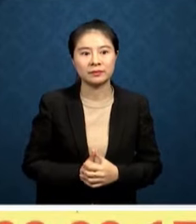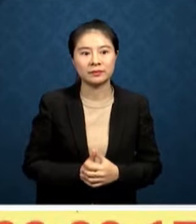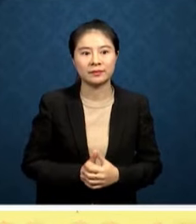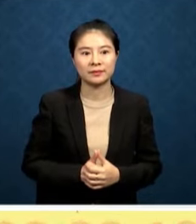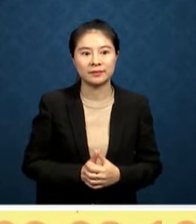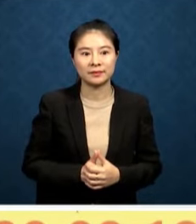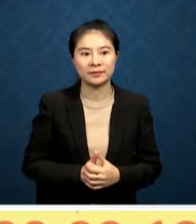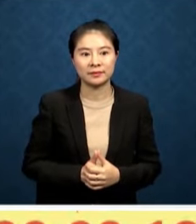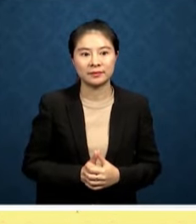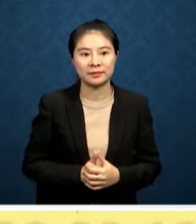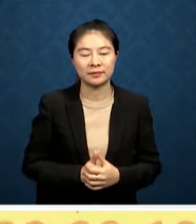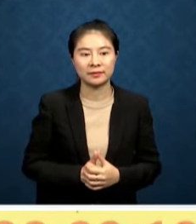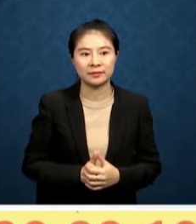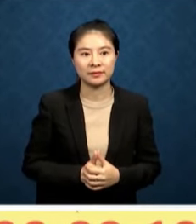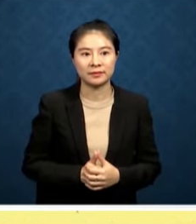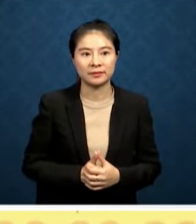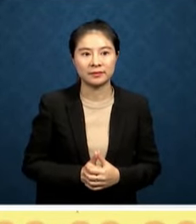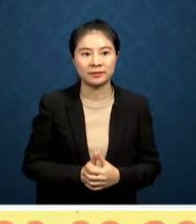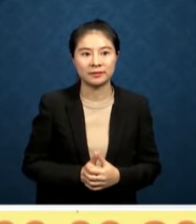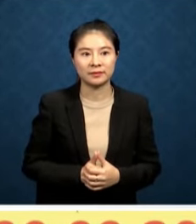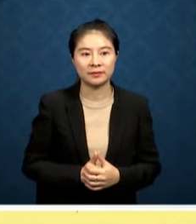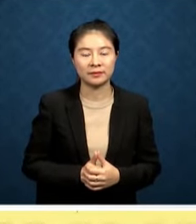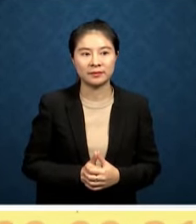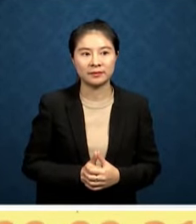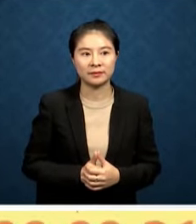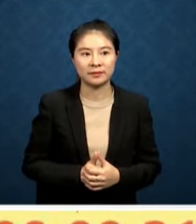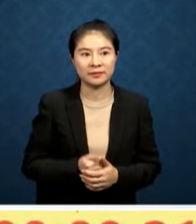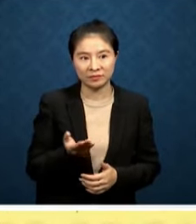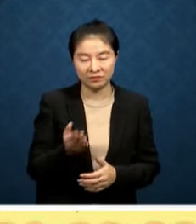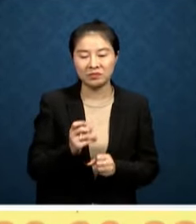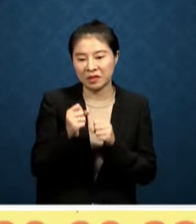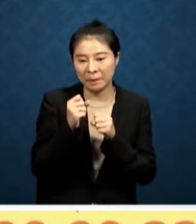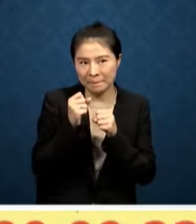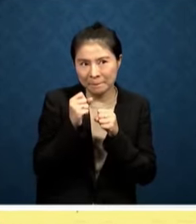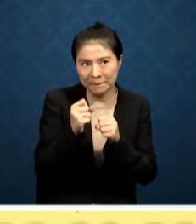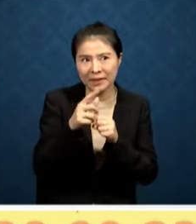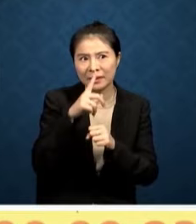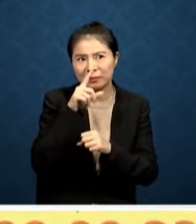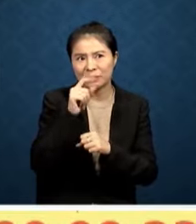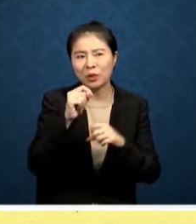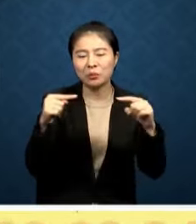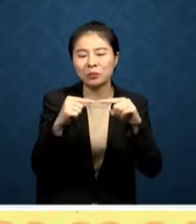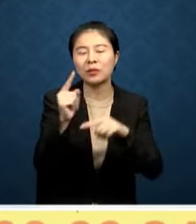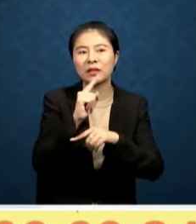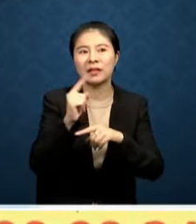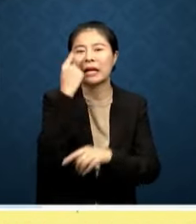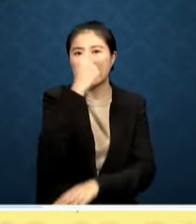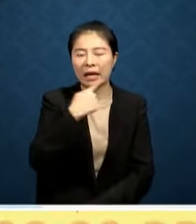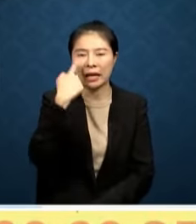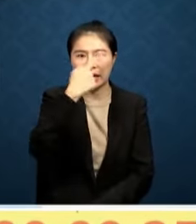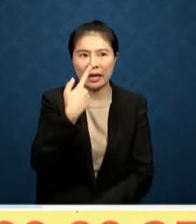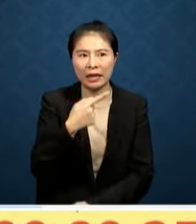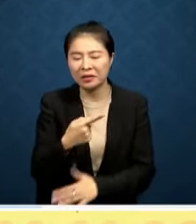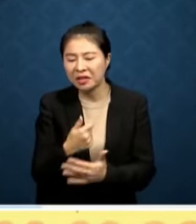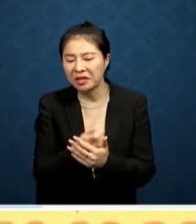รียนแบบตรงไปตรงมานะครับเขาคิดว่าท่านพยายามที่จะให้ผมตอบให้ได้นะครับว่าใครที่เป็น